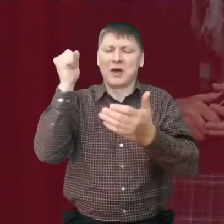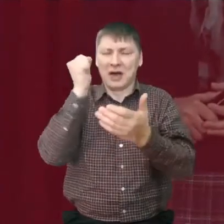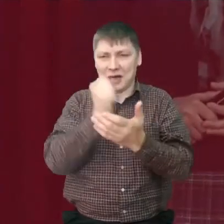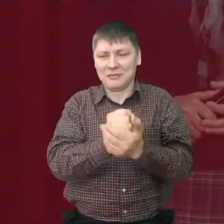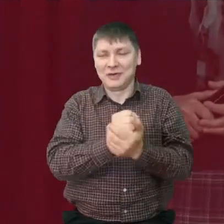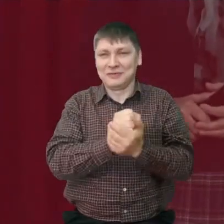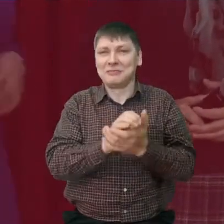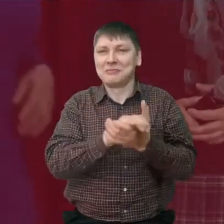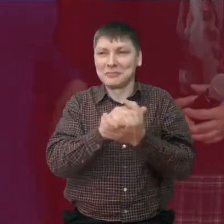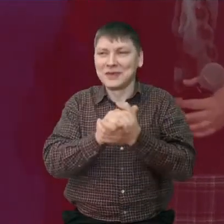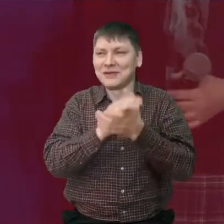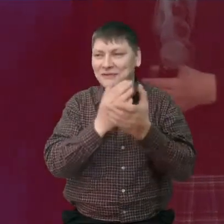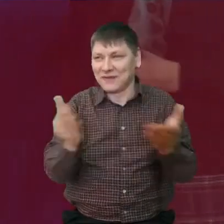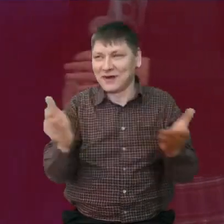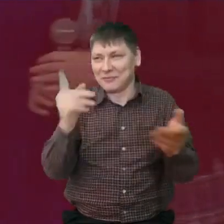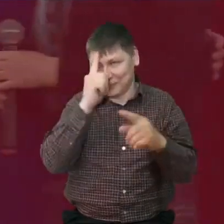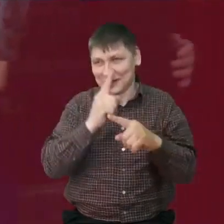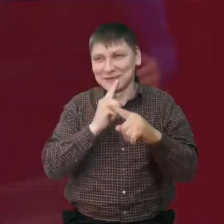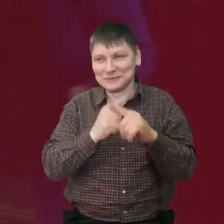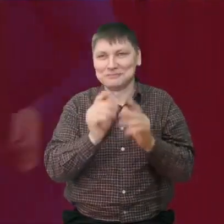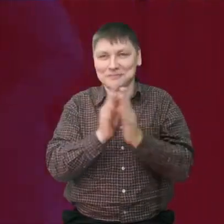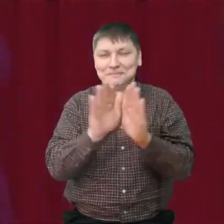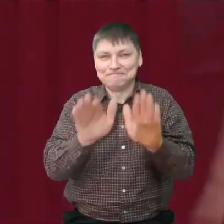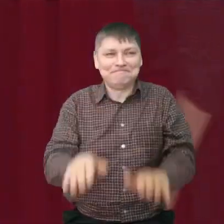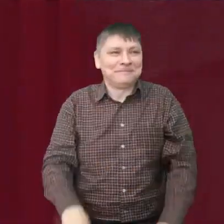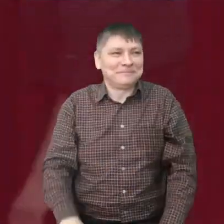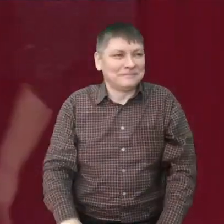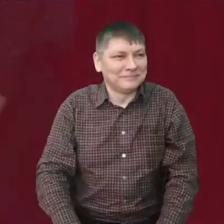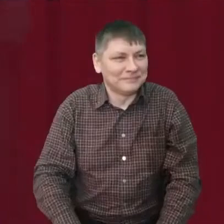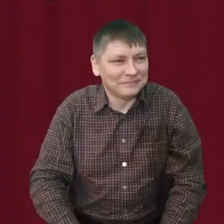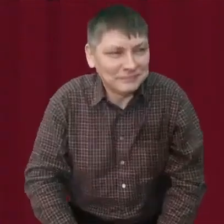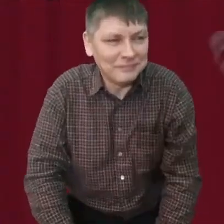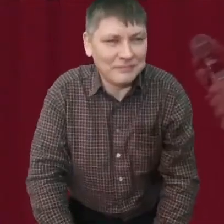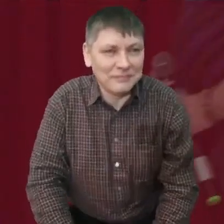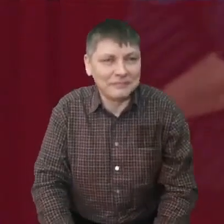Мир Божий вам всем, дорогие братья и сестры. Пожалуйста, занимайте ваши места.